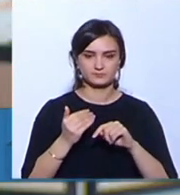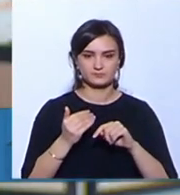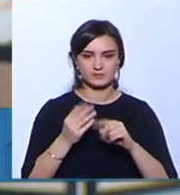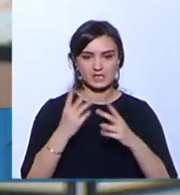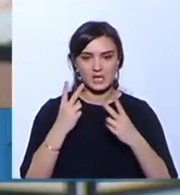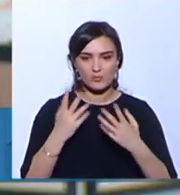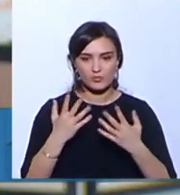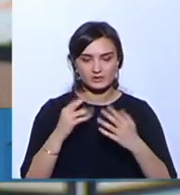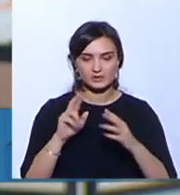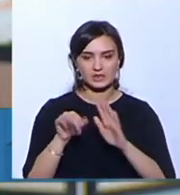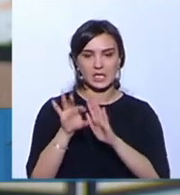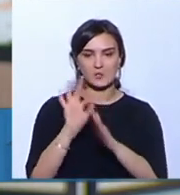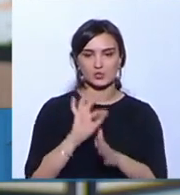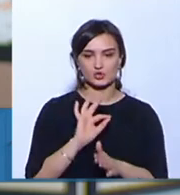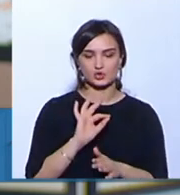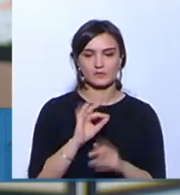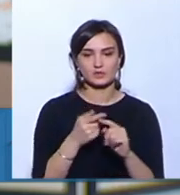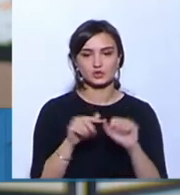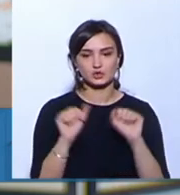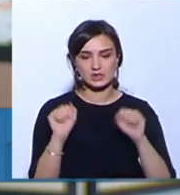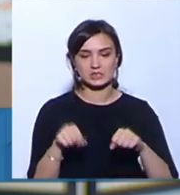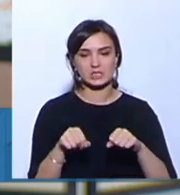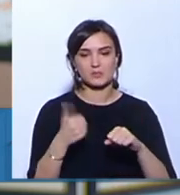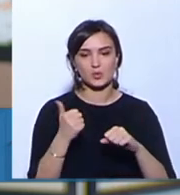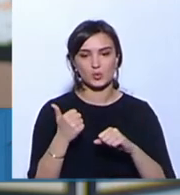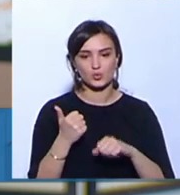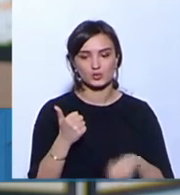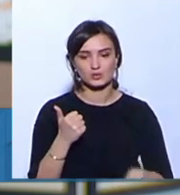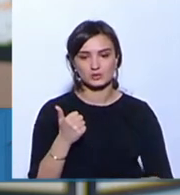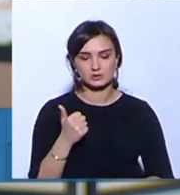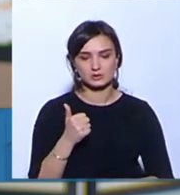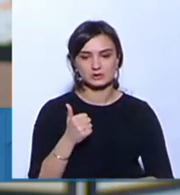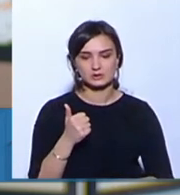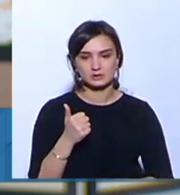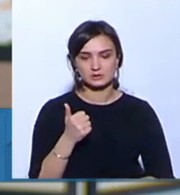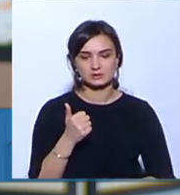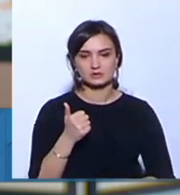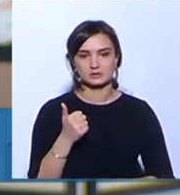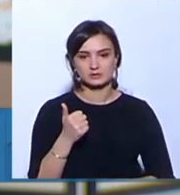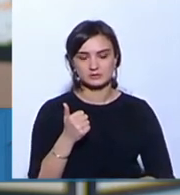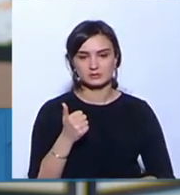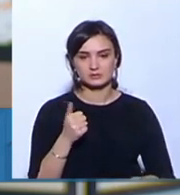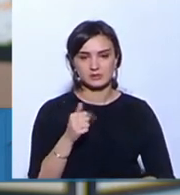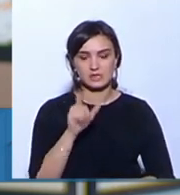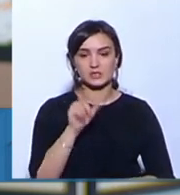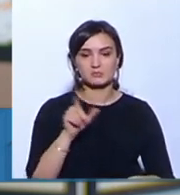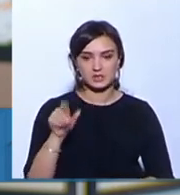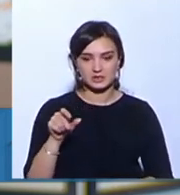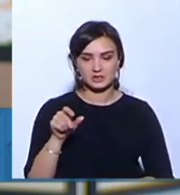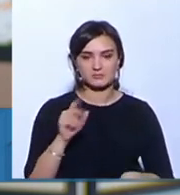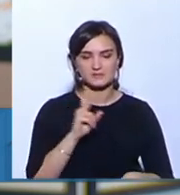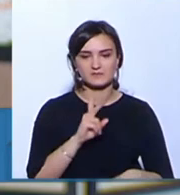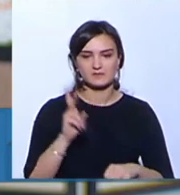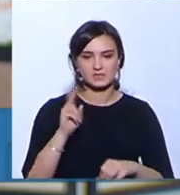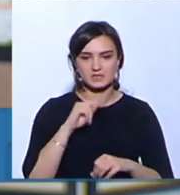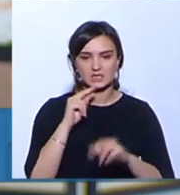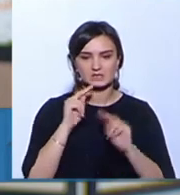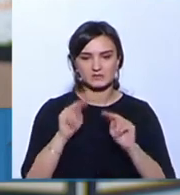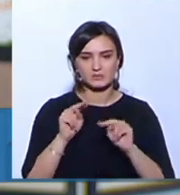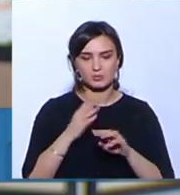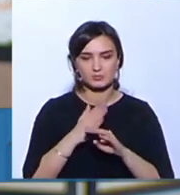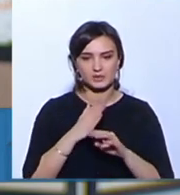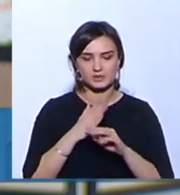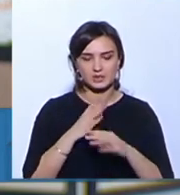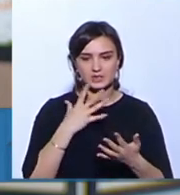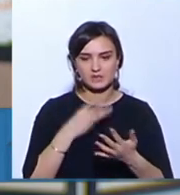გამოკვეთა და გამორჩევა შეუძლია როგორც კერძოდ ადამიანებს, რომლებიც დაკვირვებულები